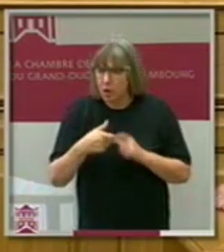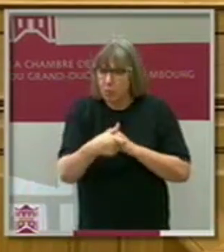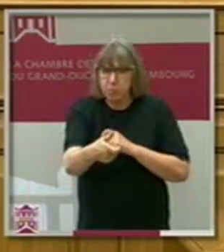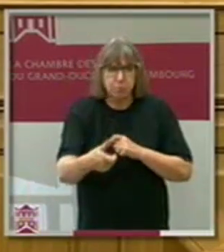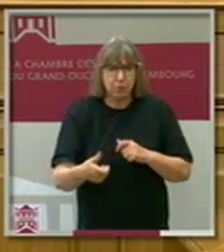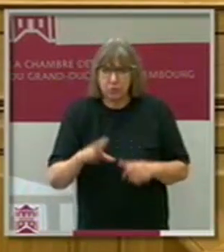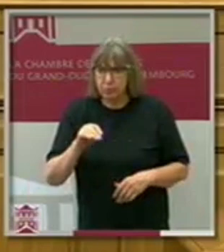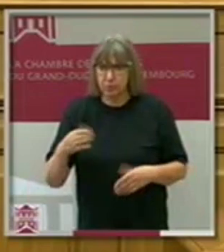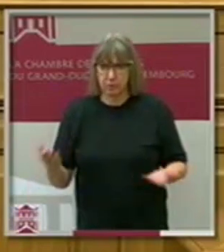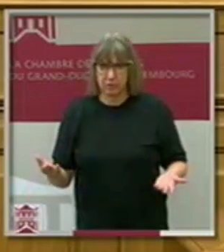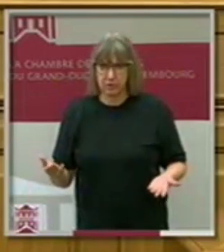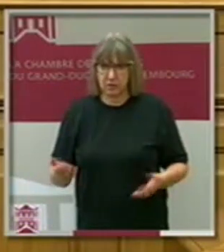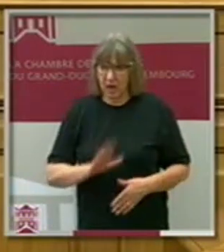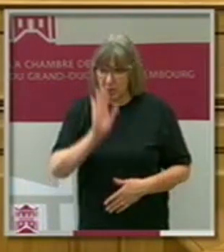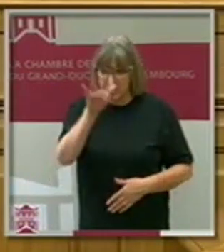Nee, du fährst